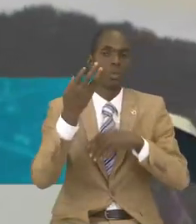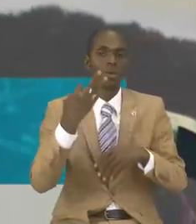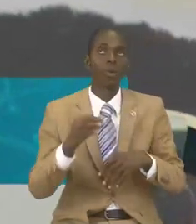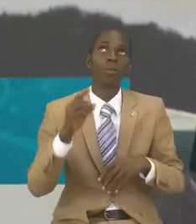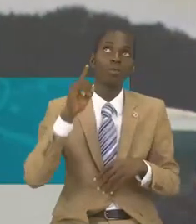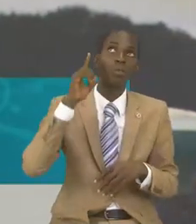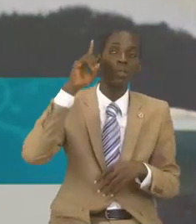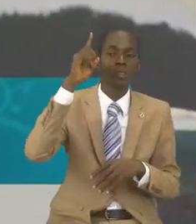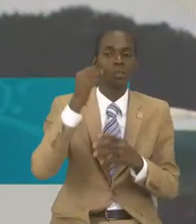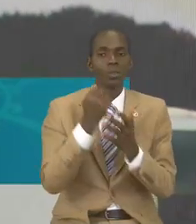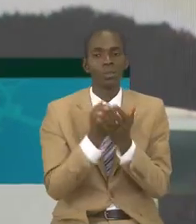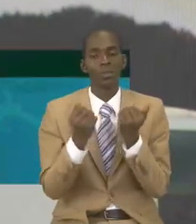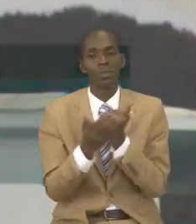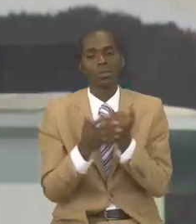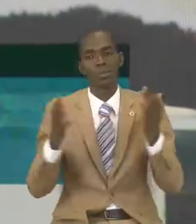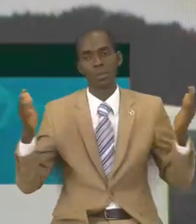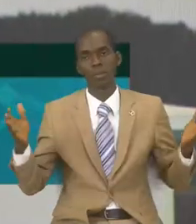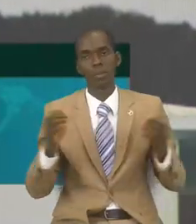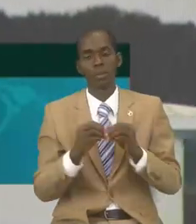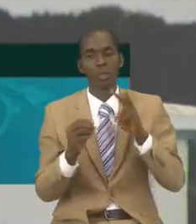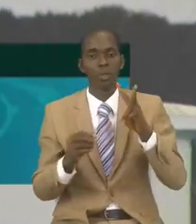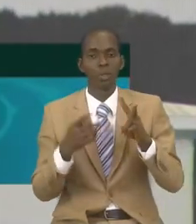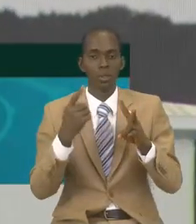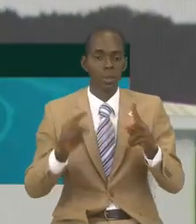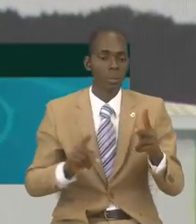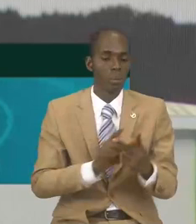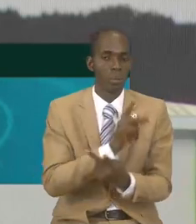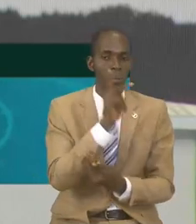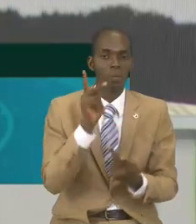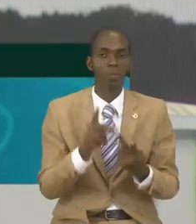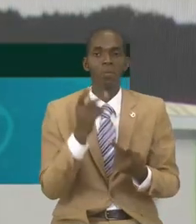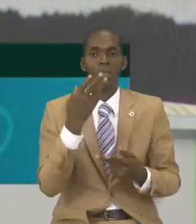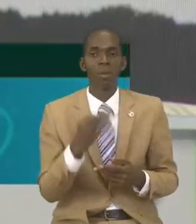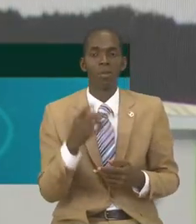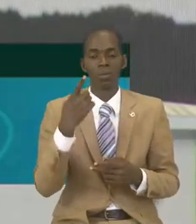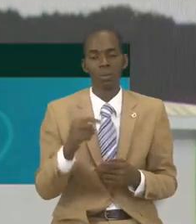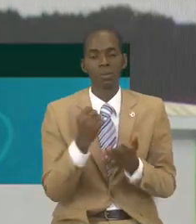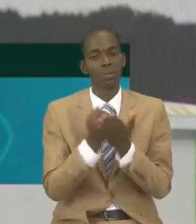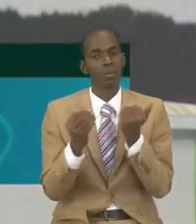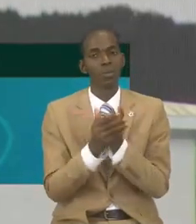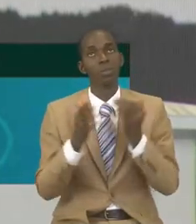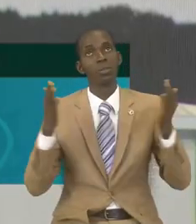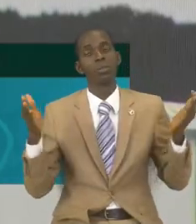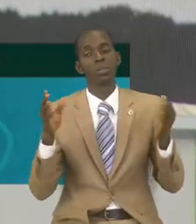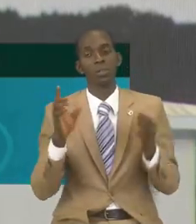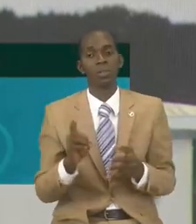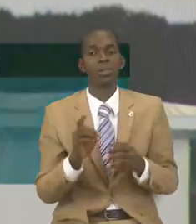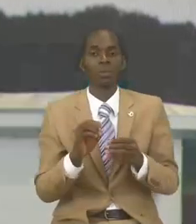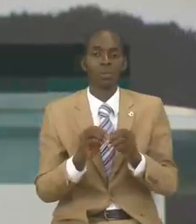crucifixion. Deuxièmement, la perfection du crucifié. Et